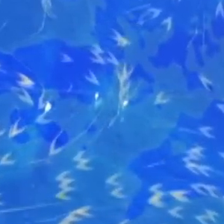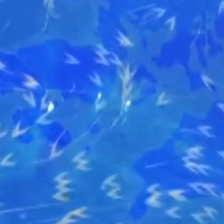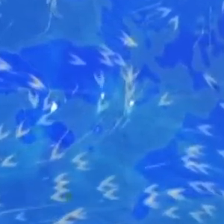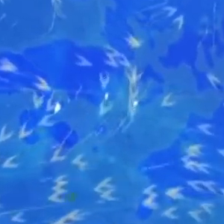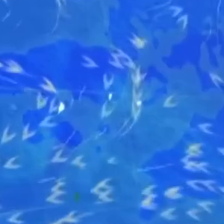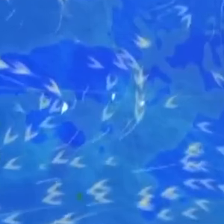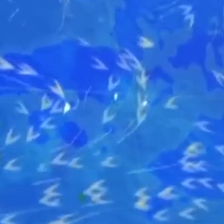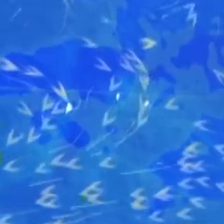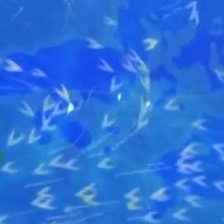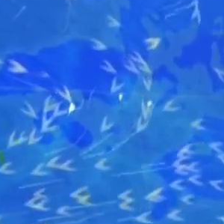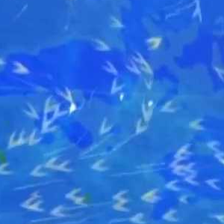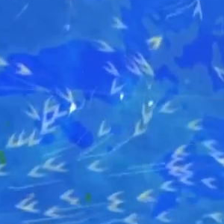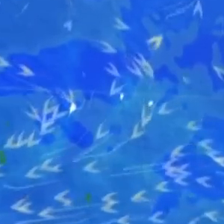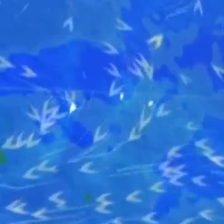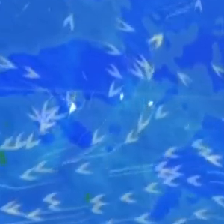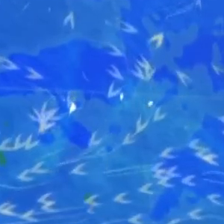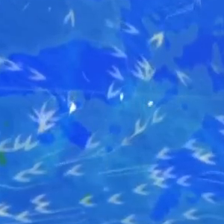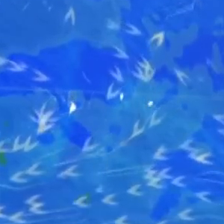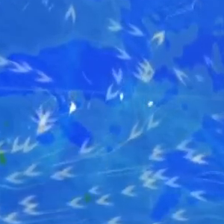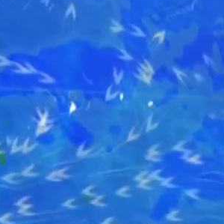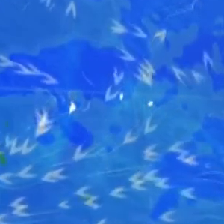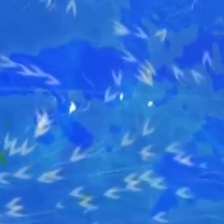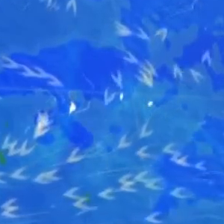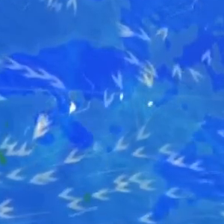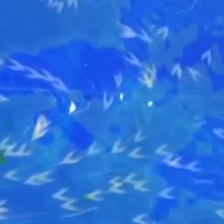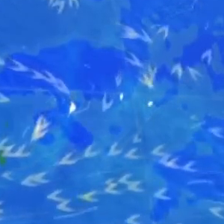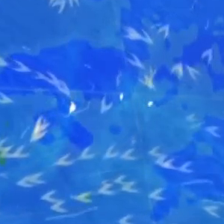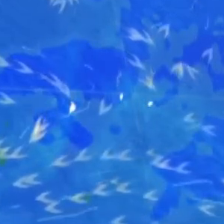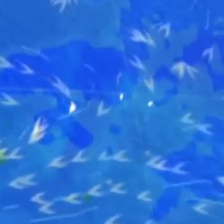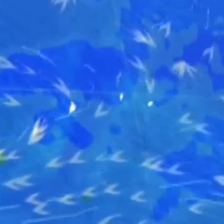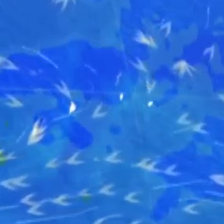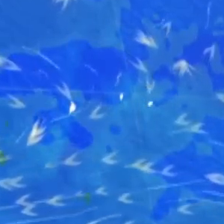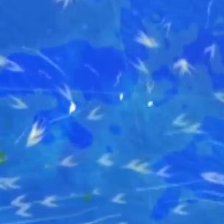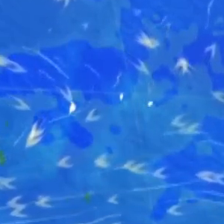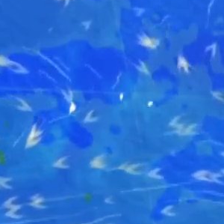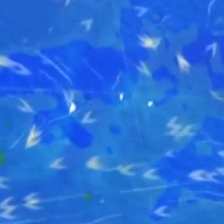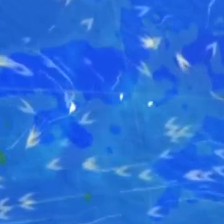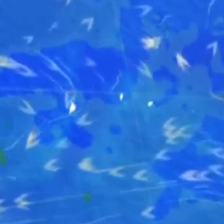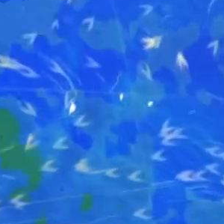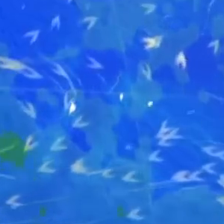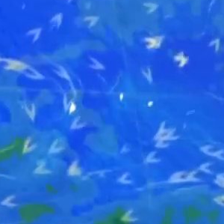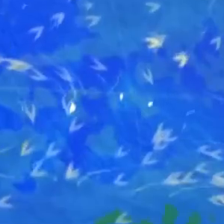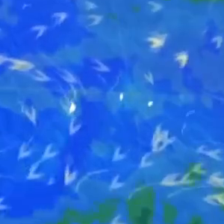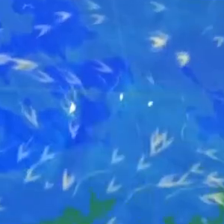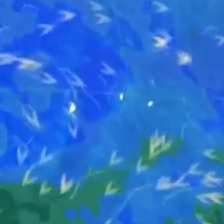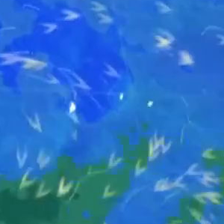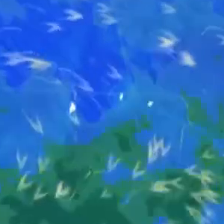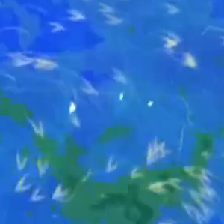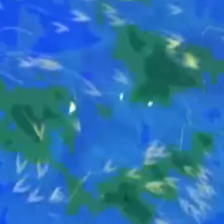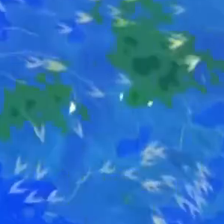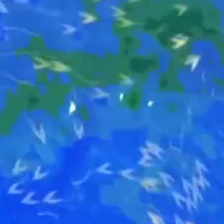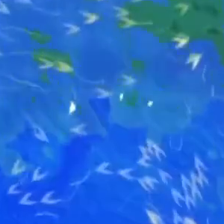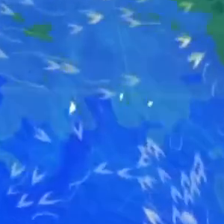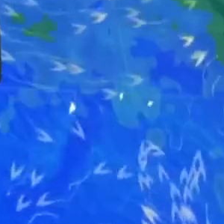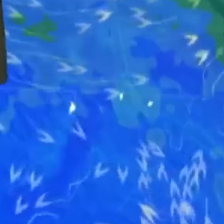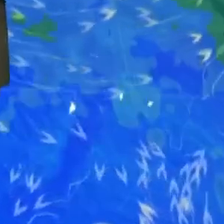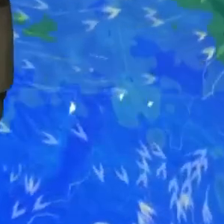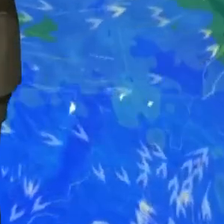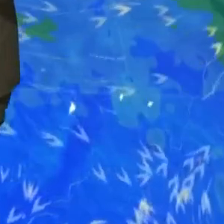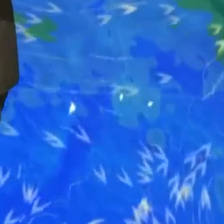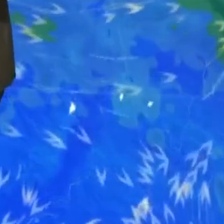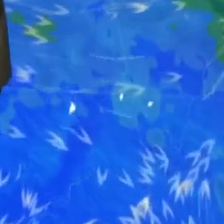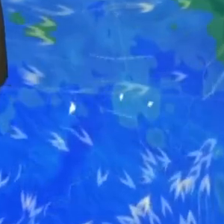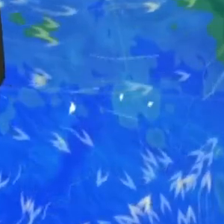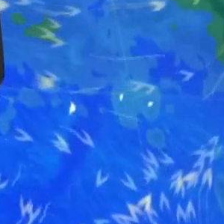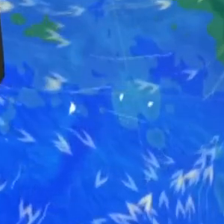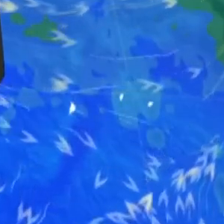ng hangin mula northern at southern hemispheres naman ang iiral sa Visayas at Mindanao. Sa Sabado, isang low pressure area ang